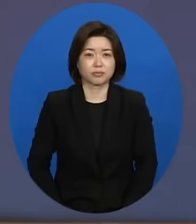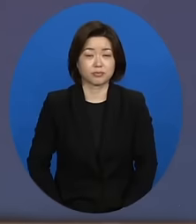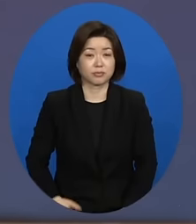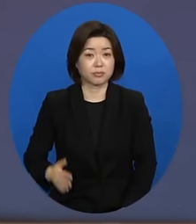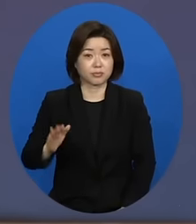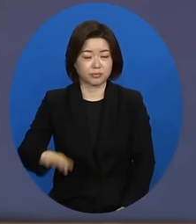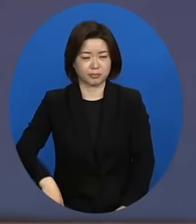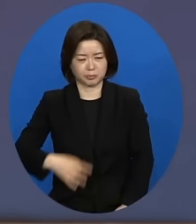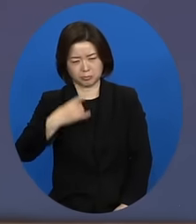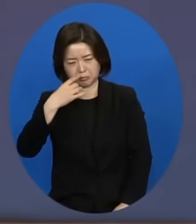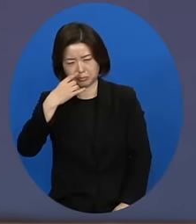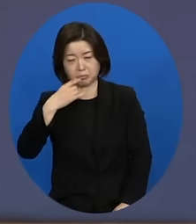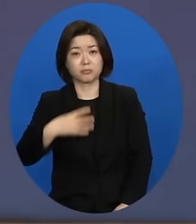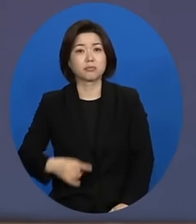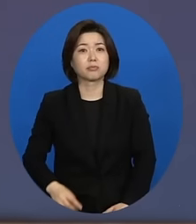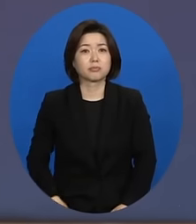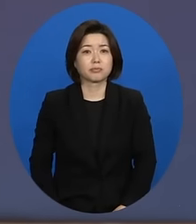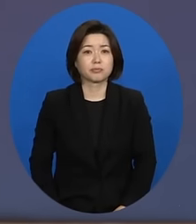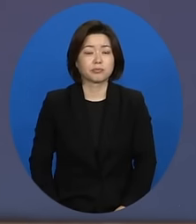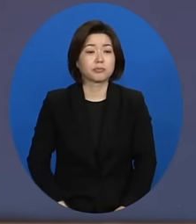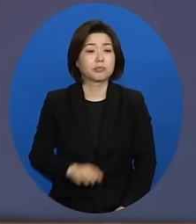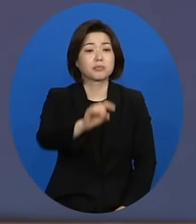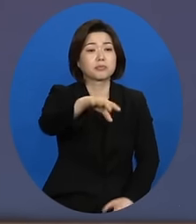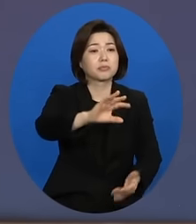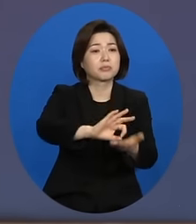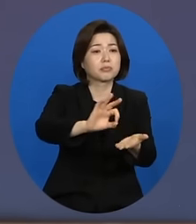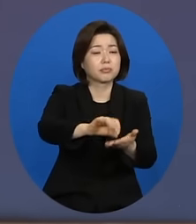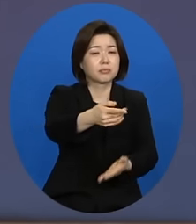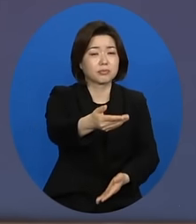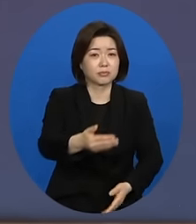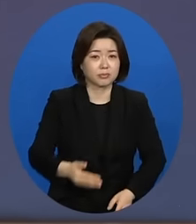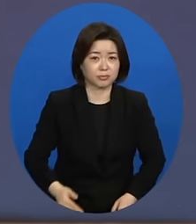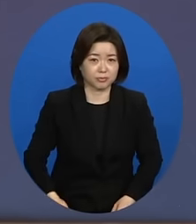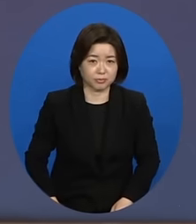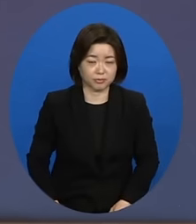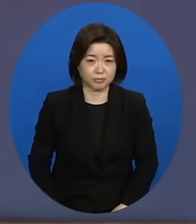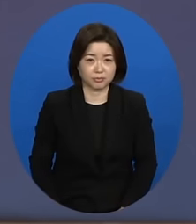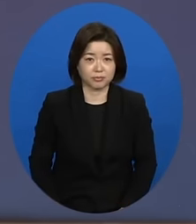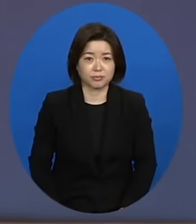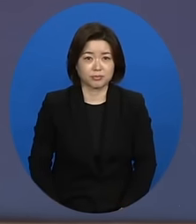하지만 궁금해서 어디다 쓰시려고요?